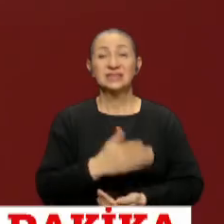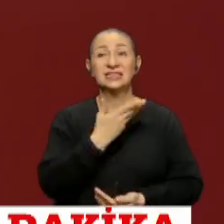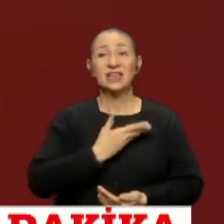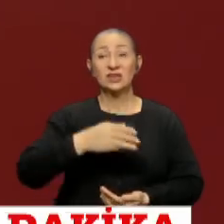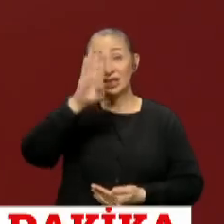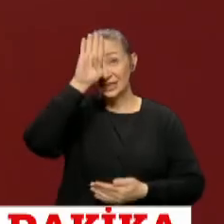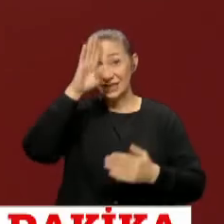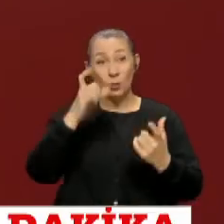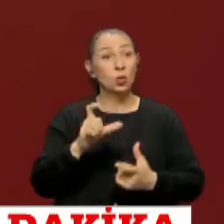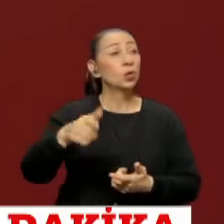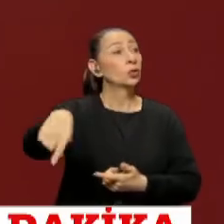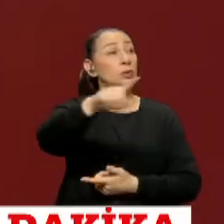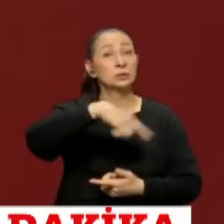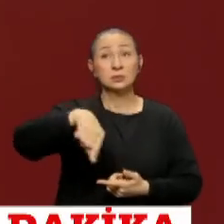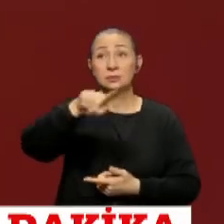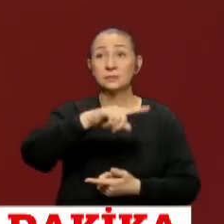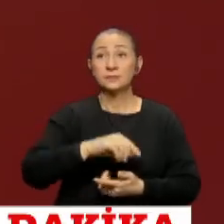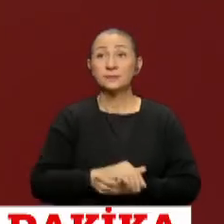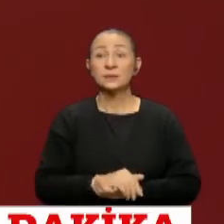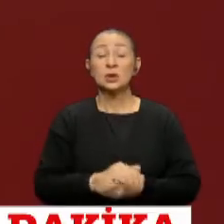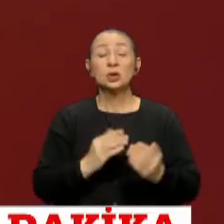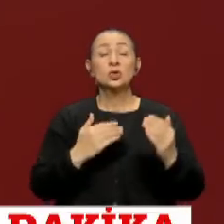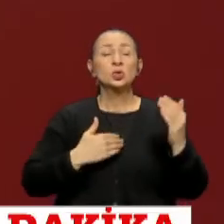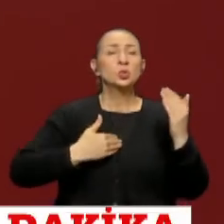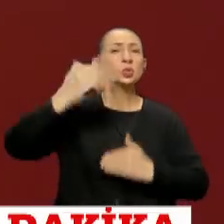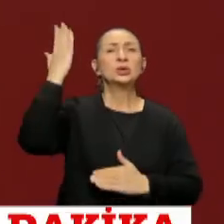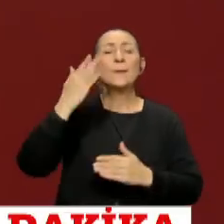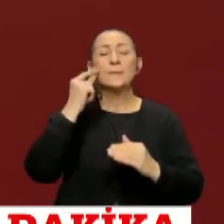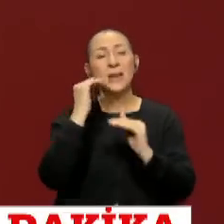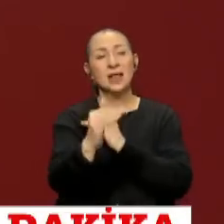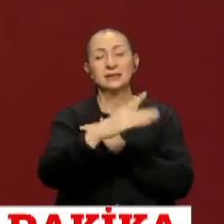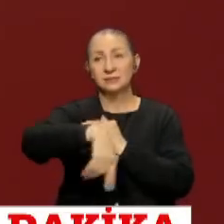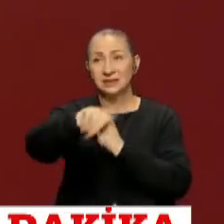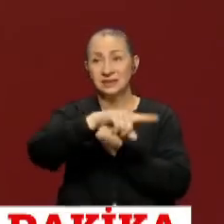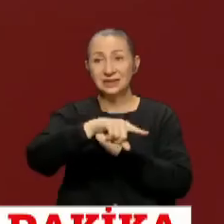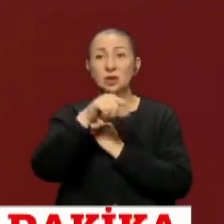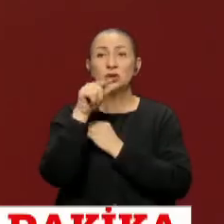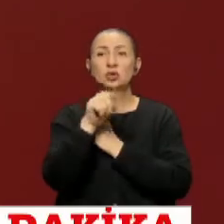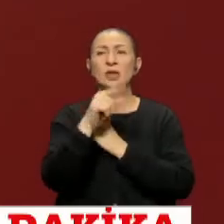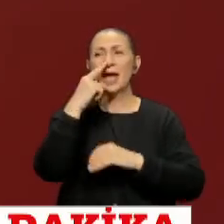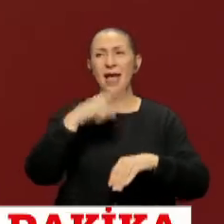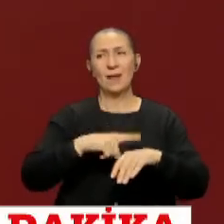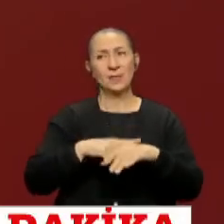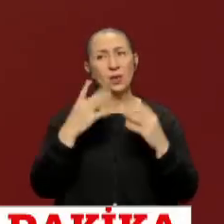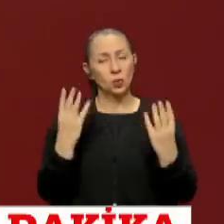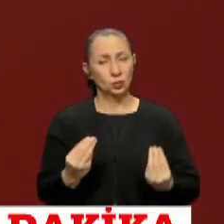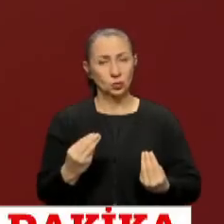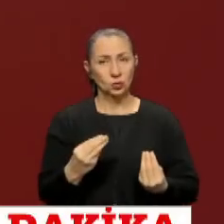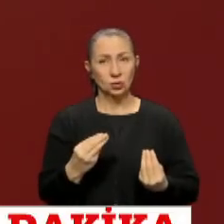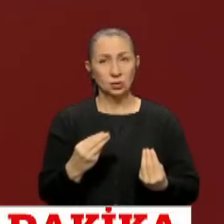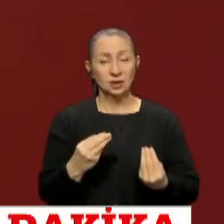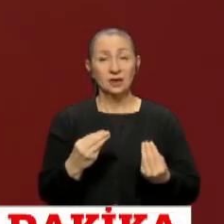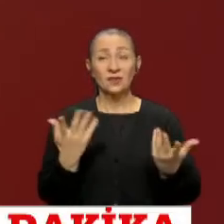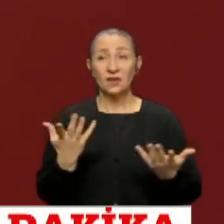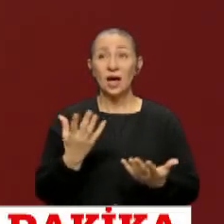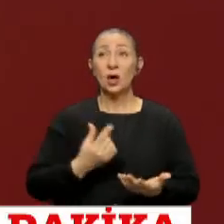Sevgili İstanbullular, yüce milletimiz, şuna emin olunuz